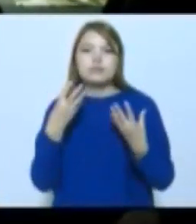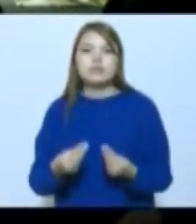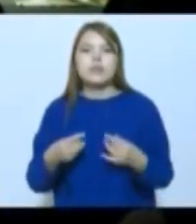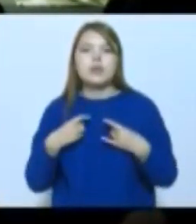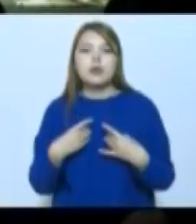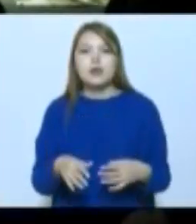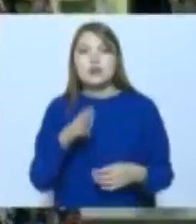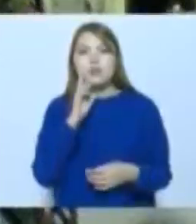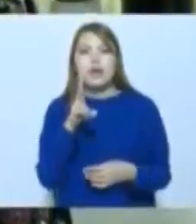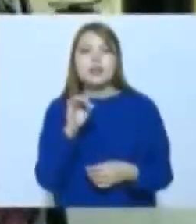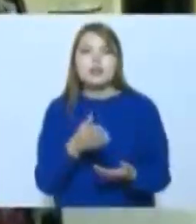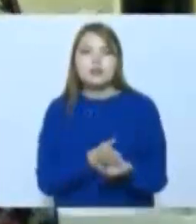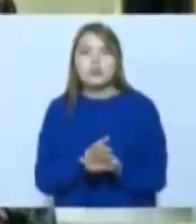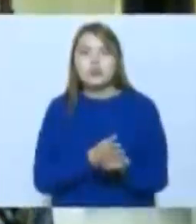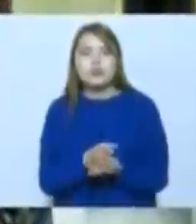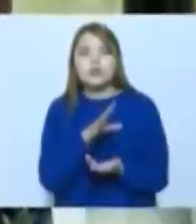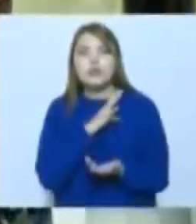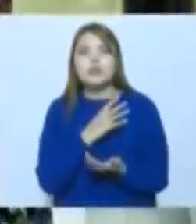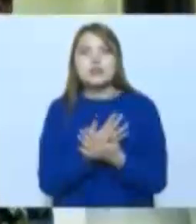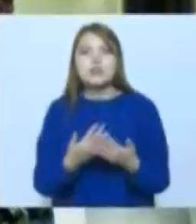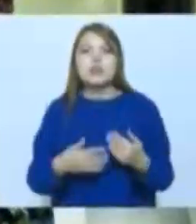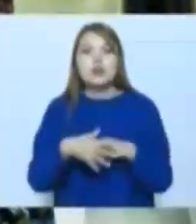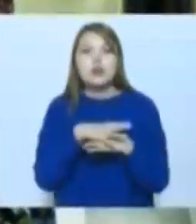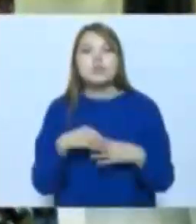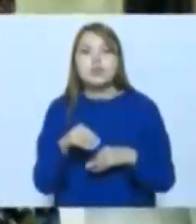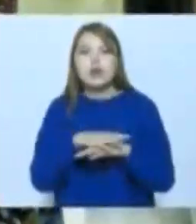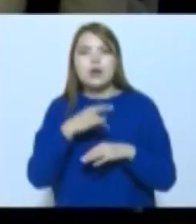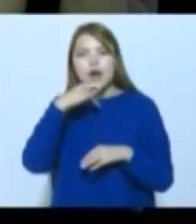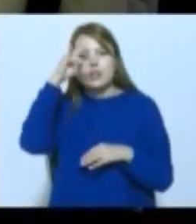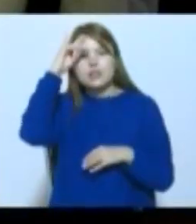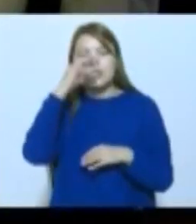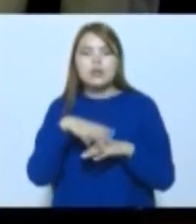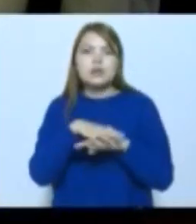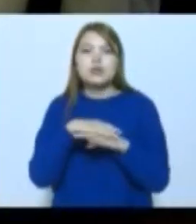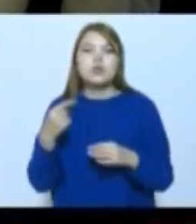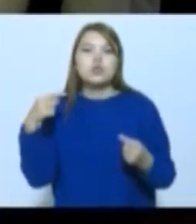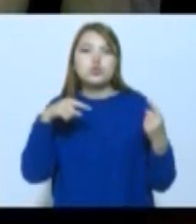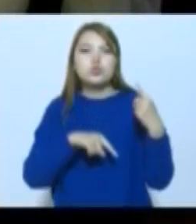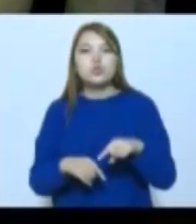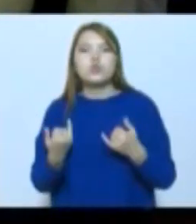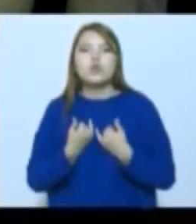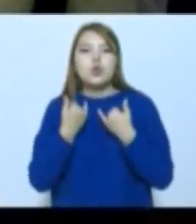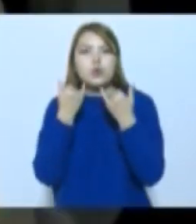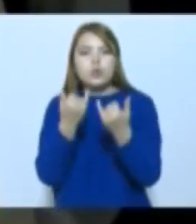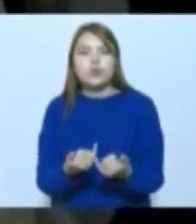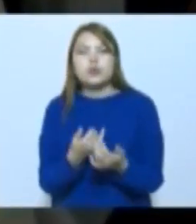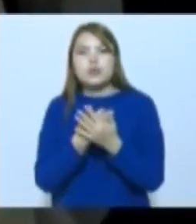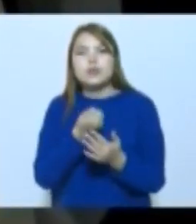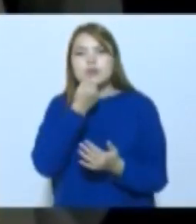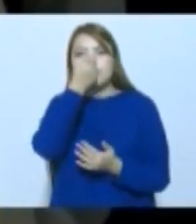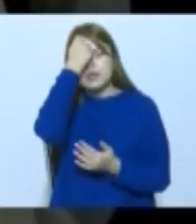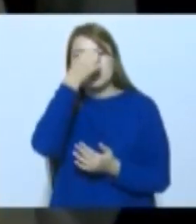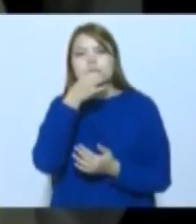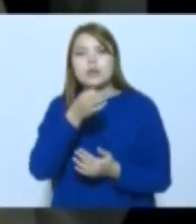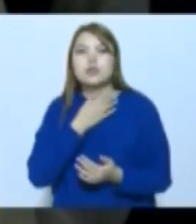5 жылдан бері тойланып келеді. Жалпы халықтық мерекеде қазақстандықтар бір-біріне құрмет көрсетіп, ризашылығын